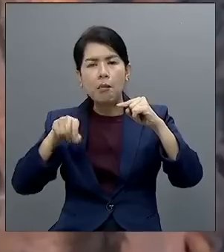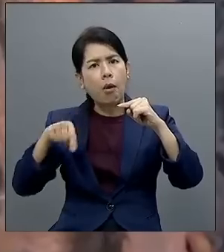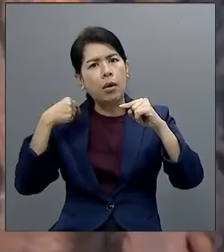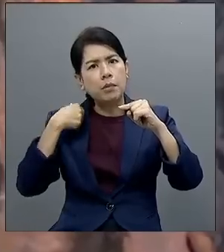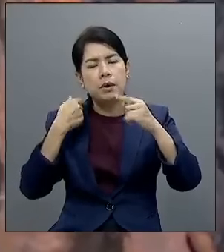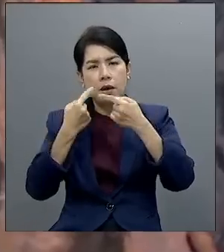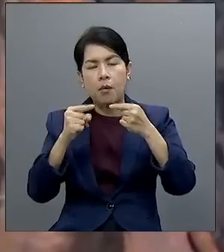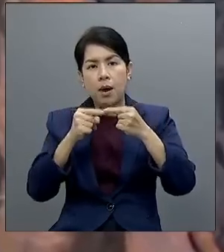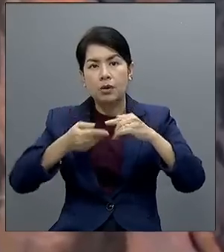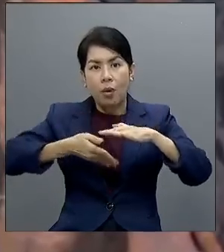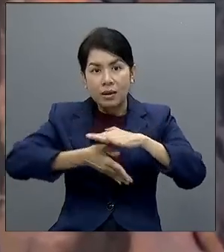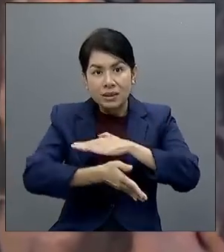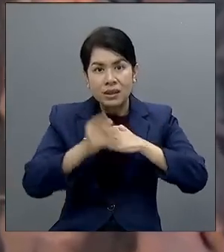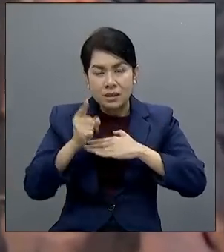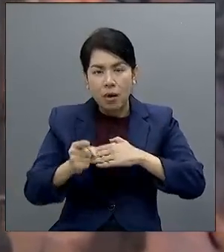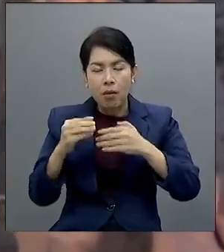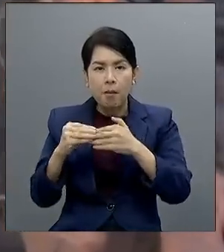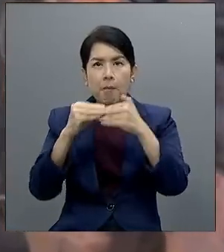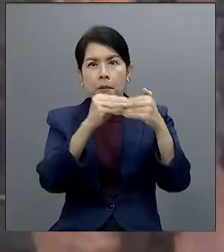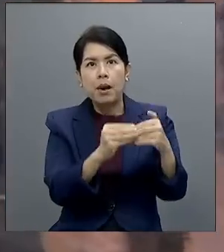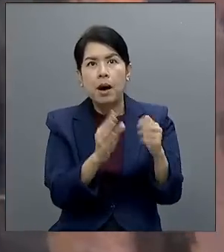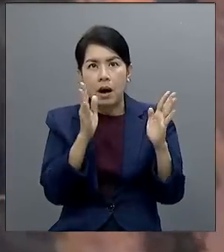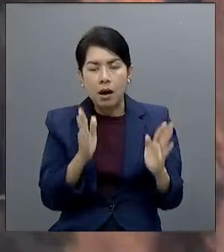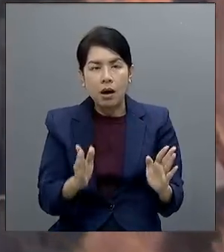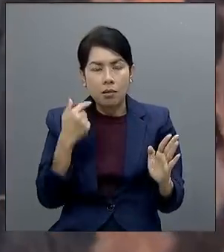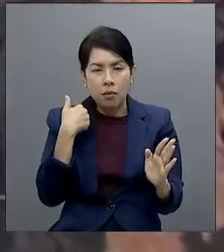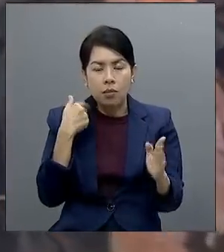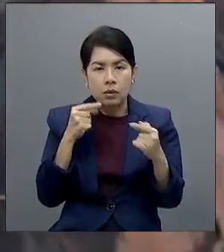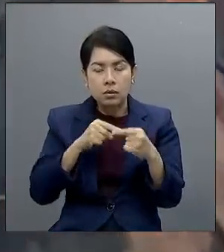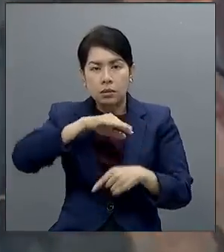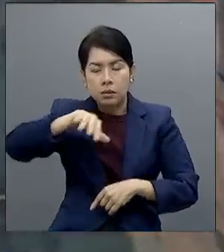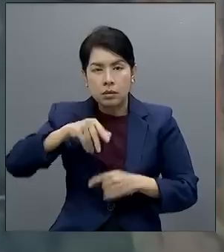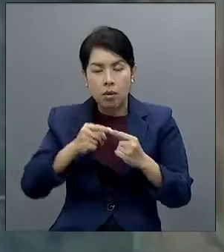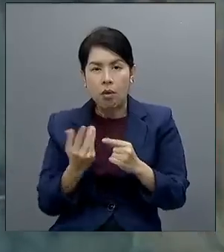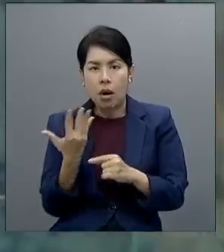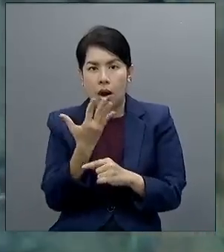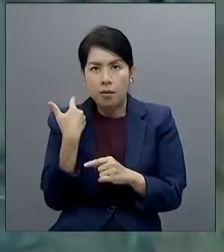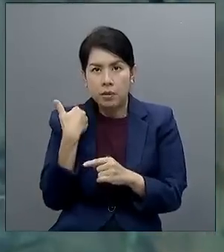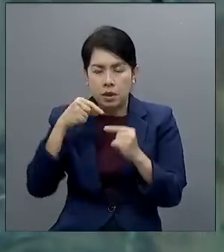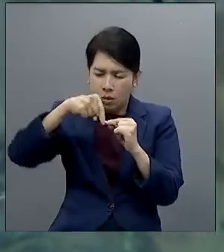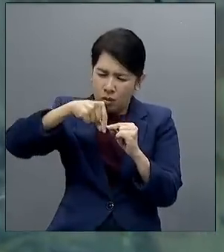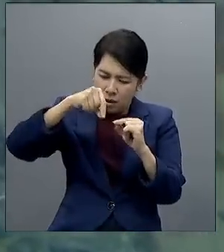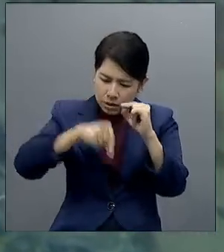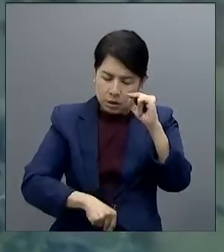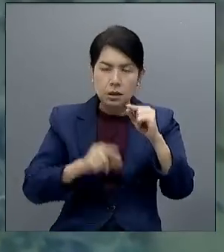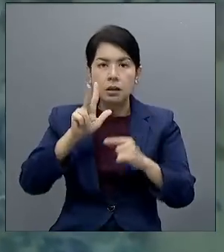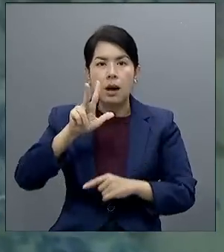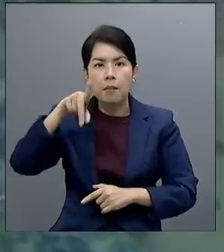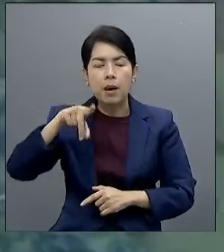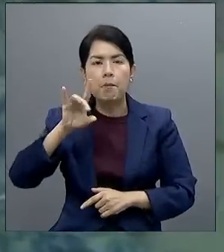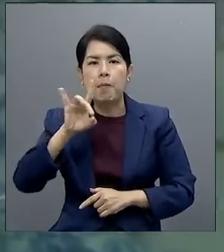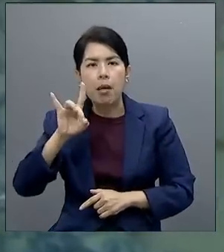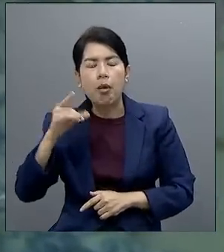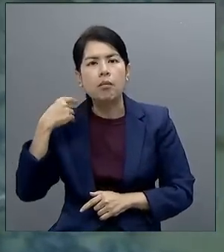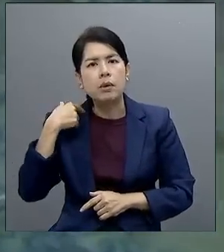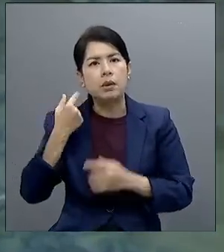ๆที่เรือไททันต้องพาผู้โดยสารดำลงไปดูซากเรือไททานิคลึกนะคะถึง 3,800เมตรโดยล็อกกฤษณ์ค่ะเขา